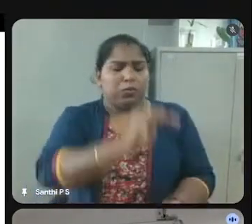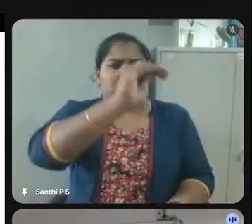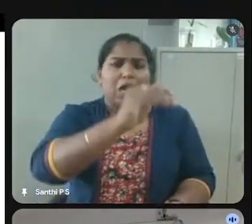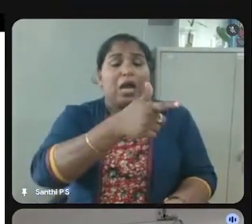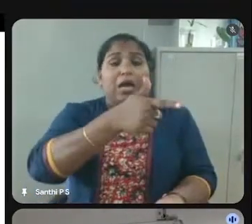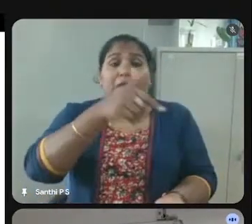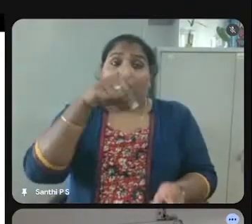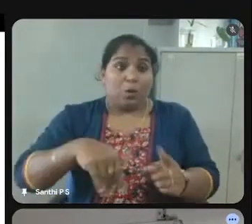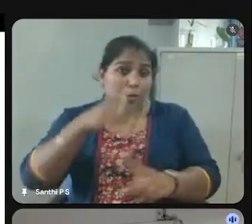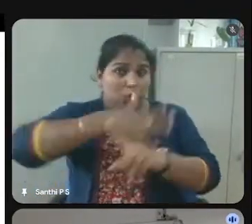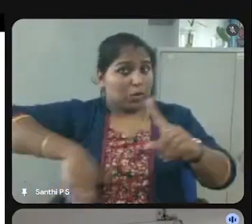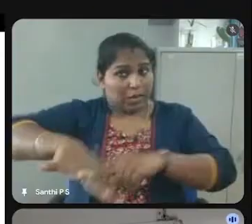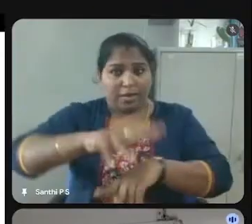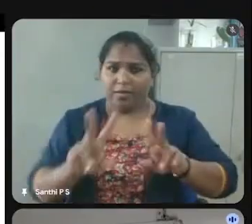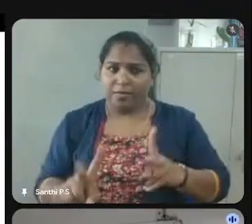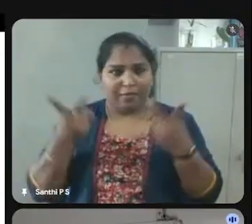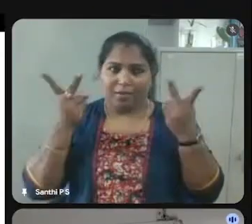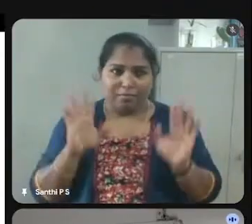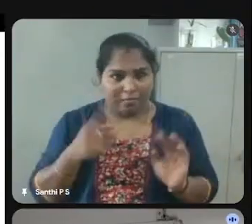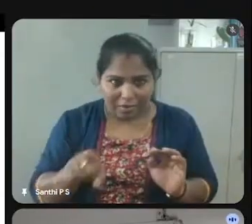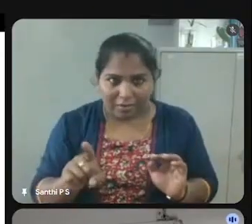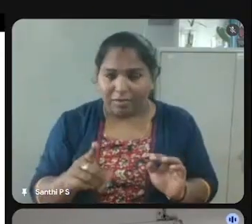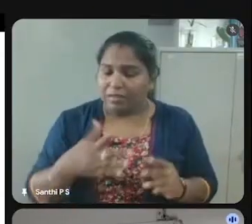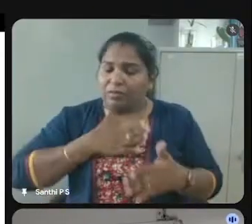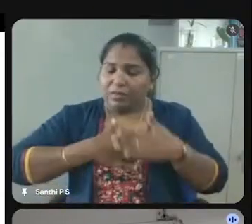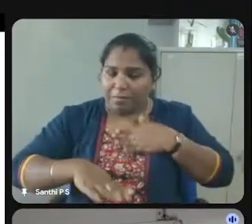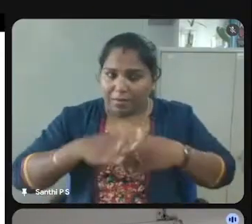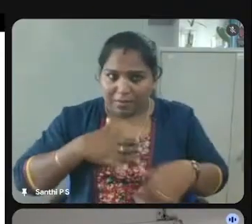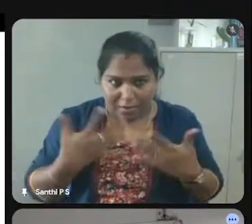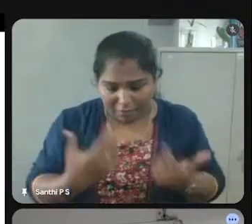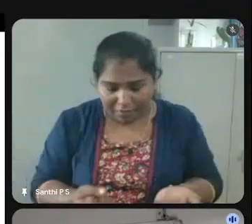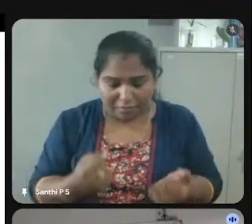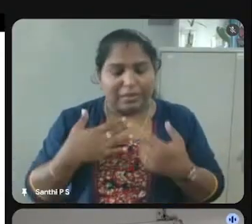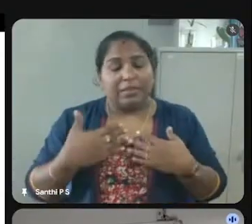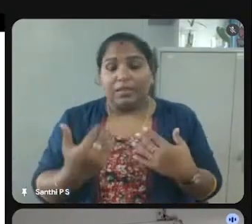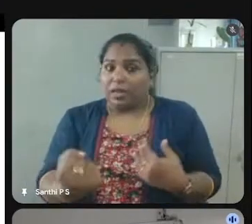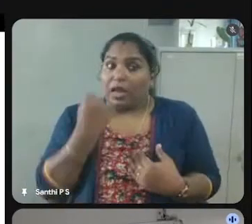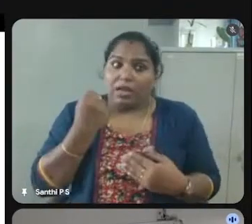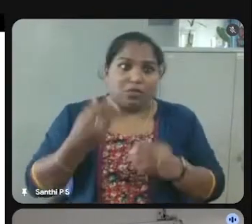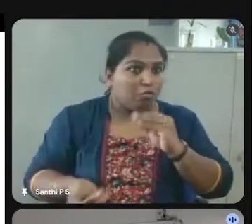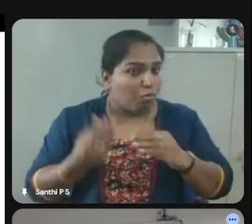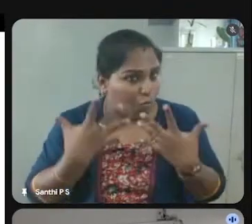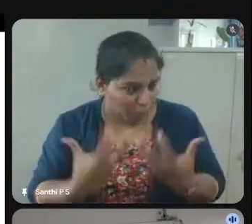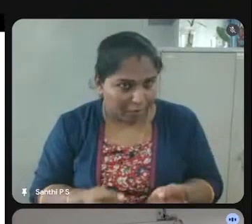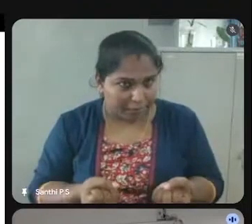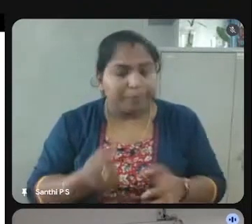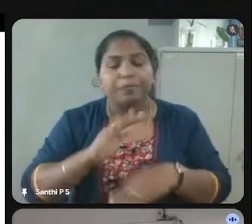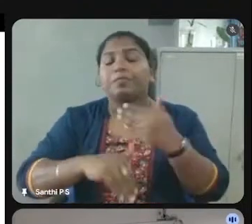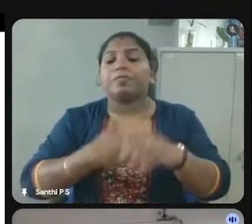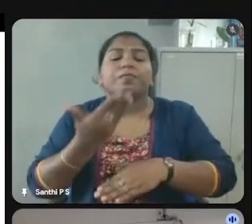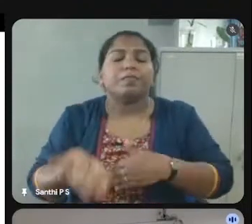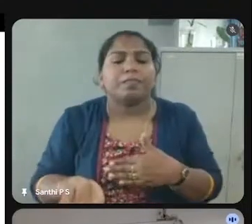കുഞ്ഞുങ്ങളെ വളർത്തിക്കൊണ്ടുവരുന്നത് നമുക്ക് അത്രത്തോളം ക്ഷമ വേണം, അത്രത്തോളം എനർജി നമ്മൾ കൊടുത്ത് ചെയ്യുന്ന ഒരു കാര്യമാണ്.